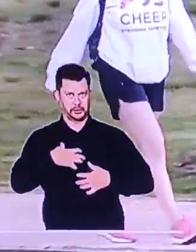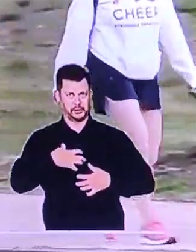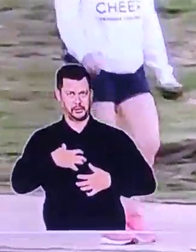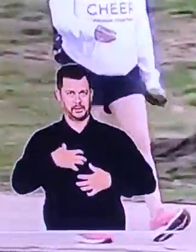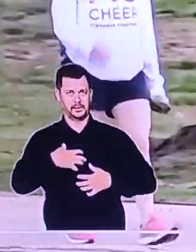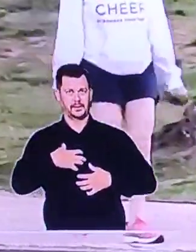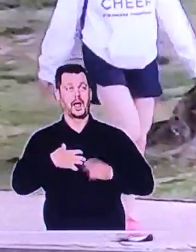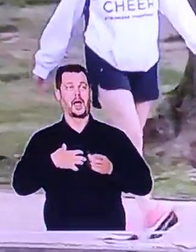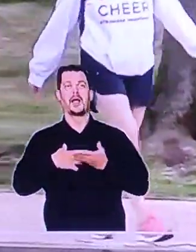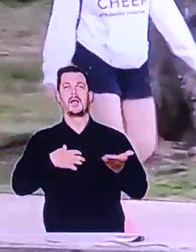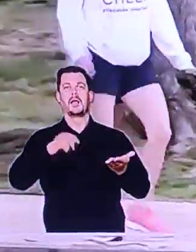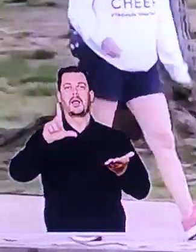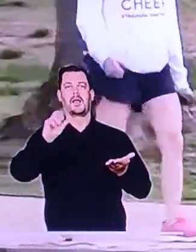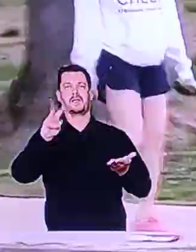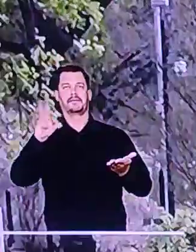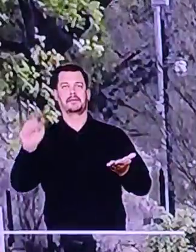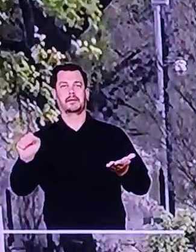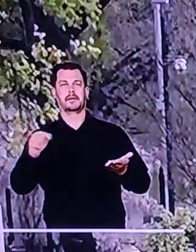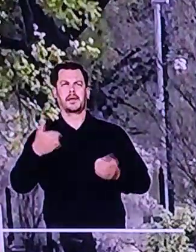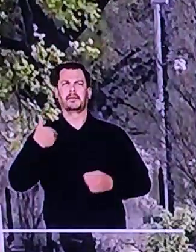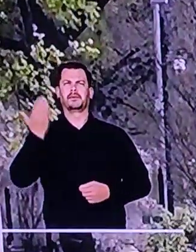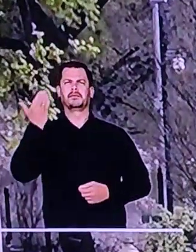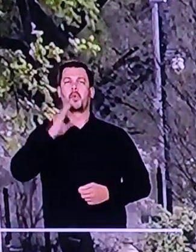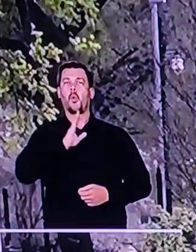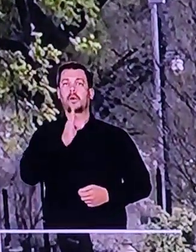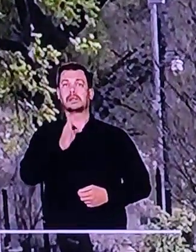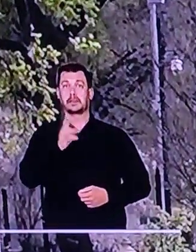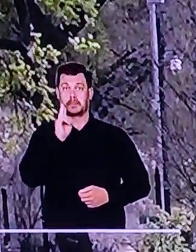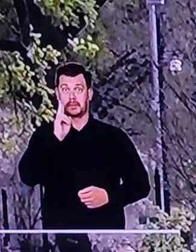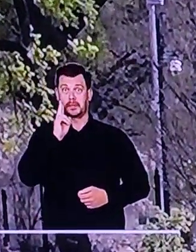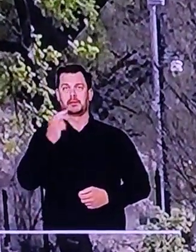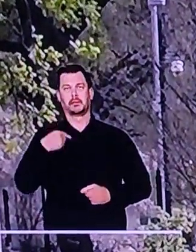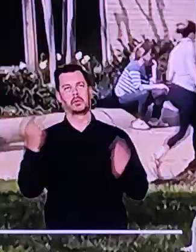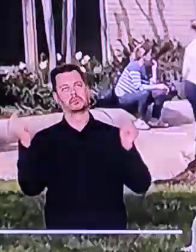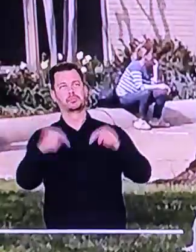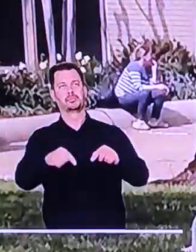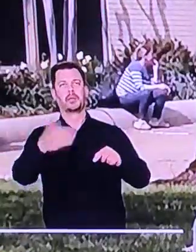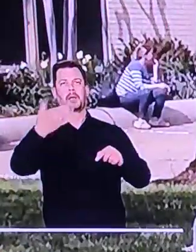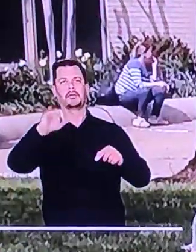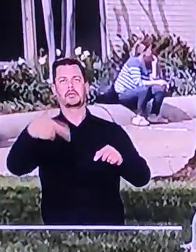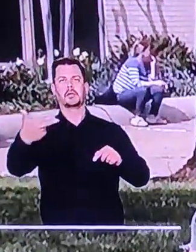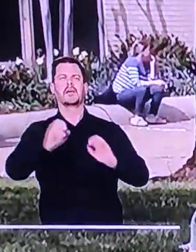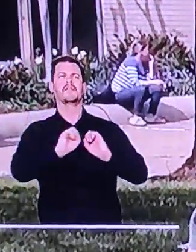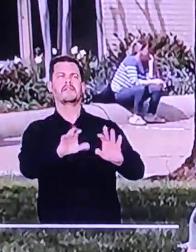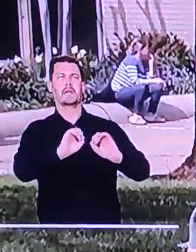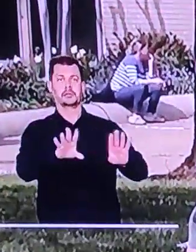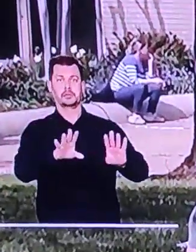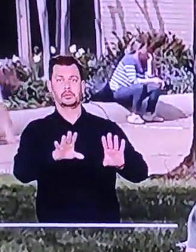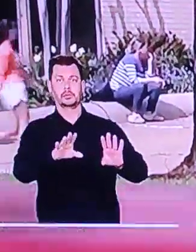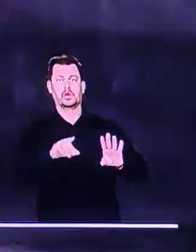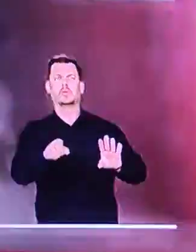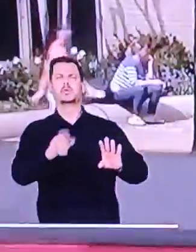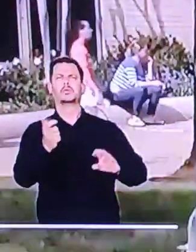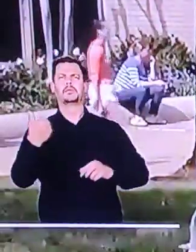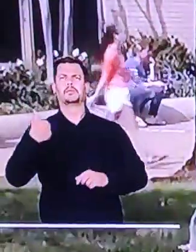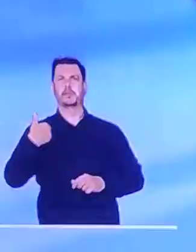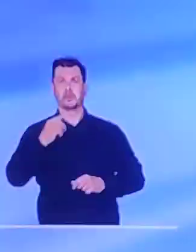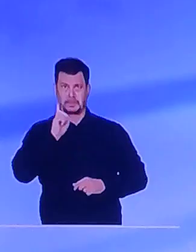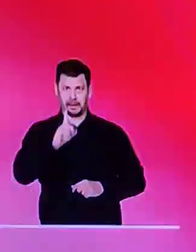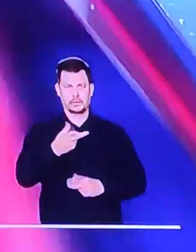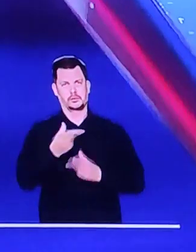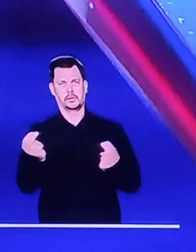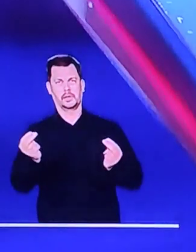poparciem lewicowych władz. Niedawno amerykańska matka przyszła na obrady władz stanu Michigan, by wyjaśnić, czy to, o czym usłyszała, jest